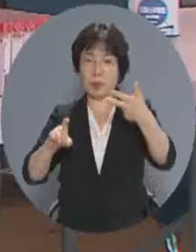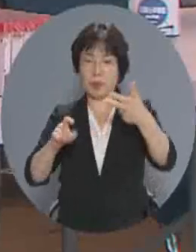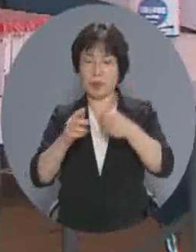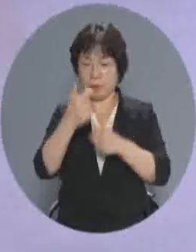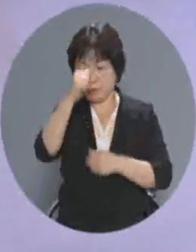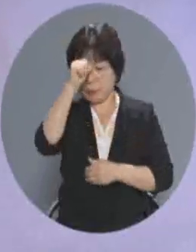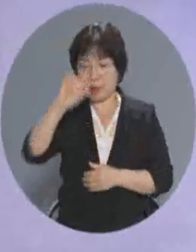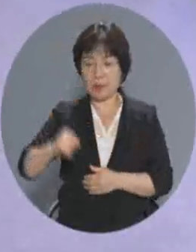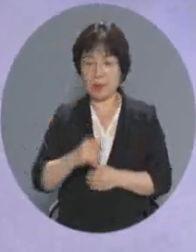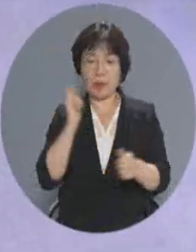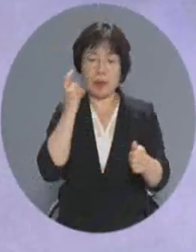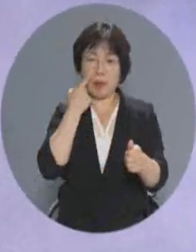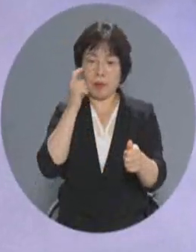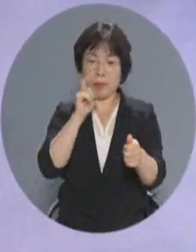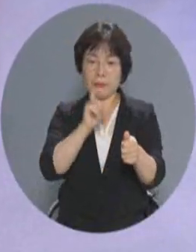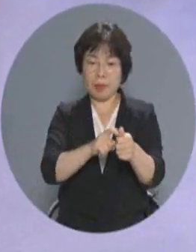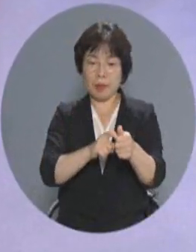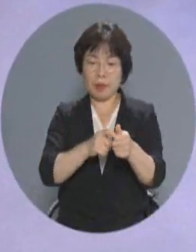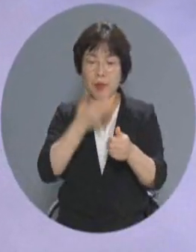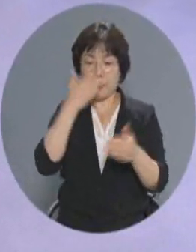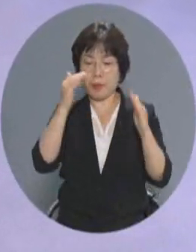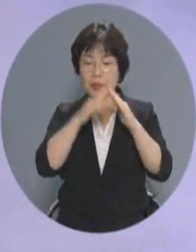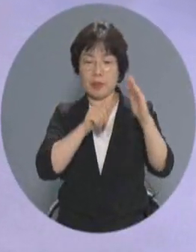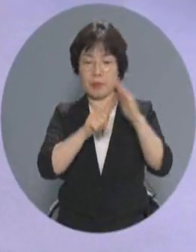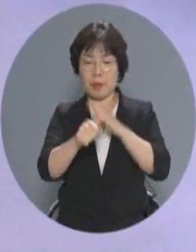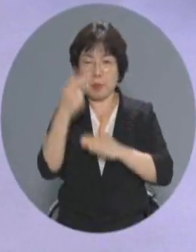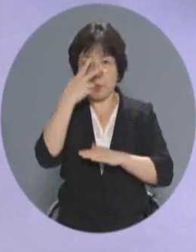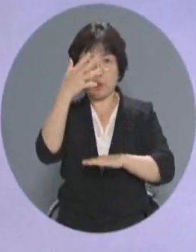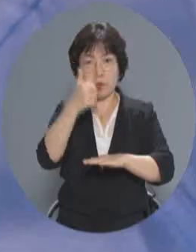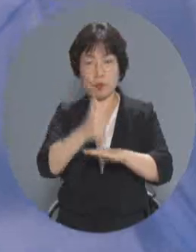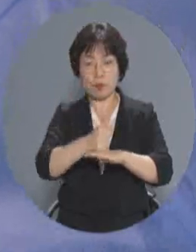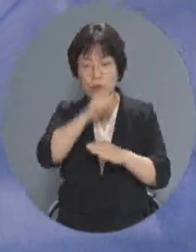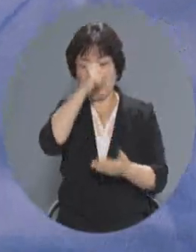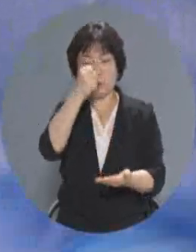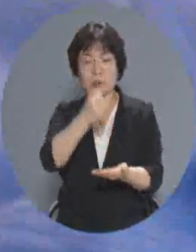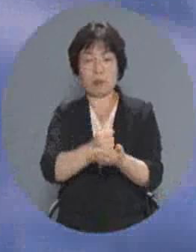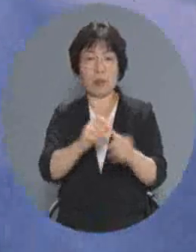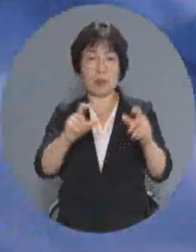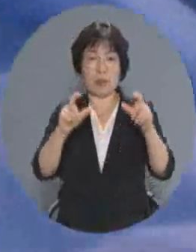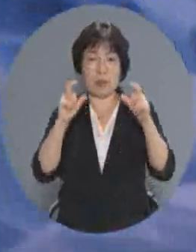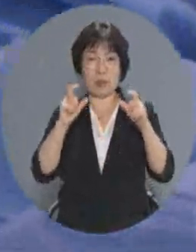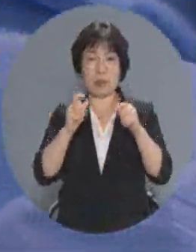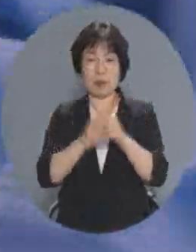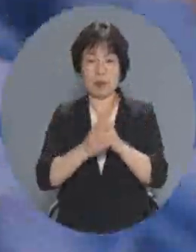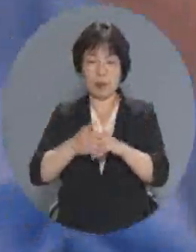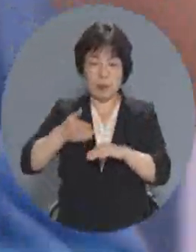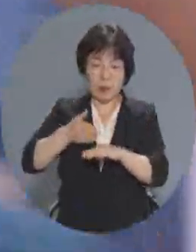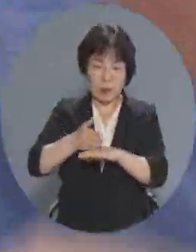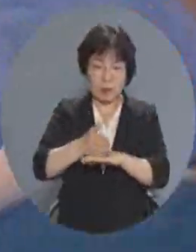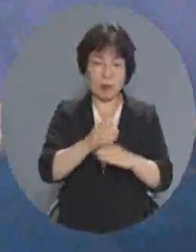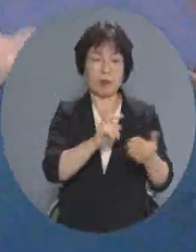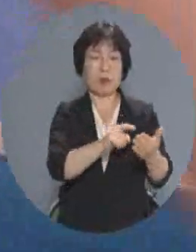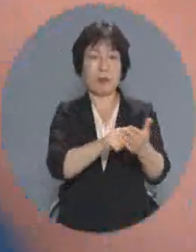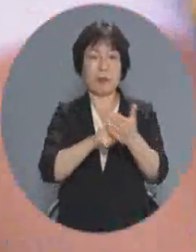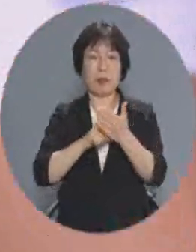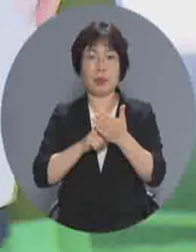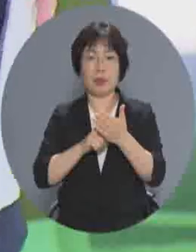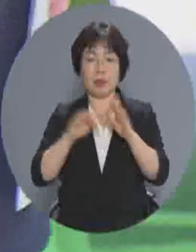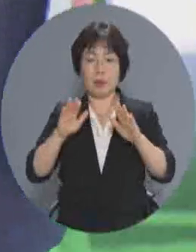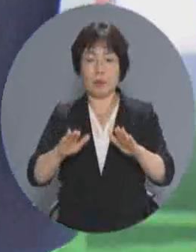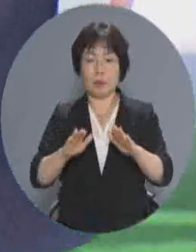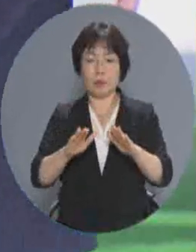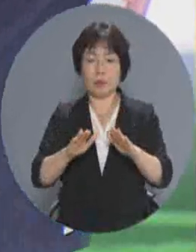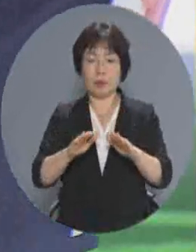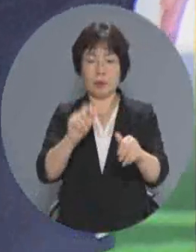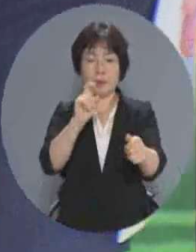변이 확진자가 나온 식당을 방문했다가 코로나 검사를 받고 음성 판정을 받았지만 뒤늦게 증상이 나타나면서